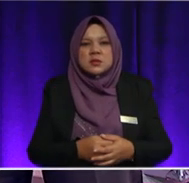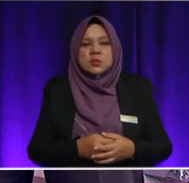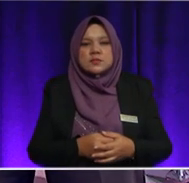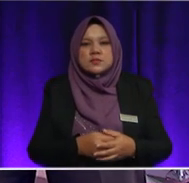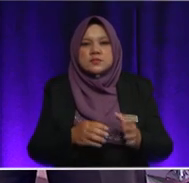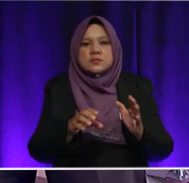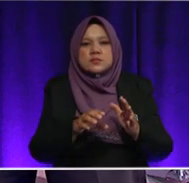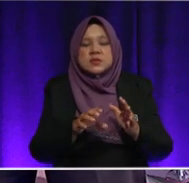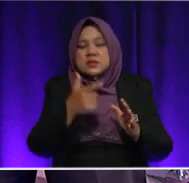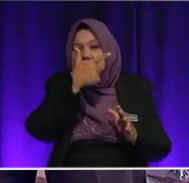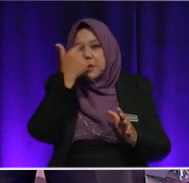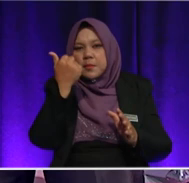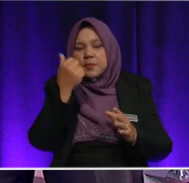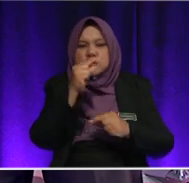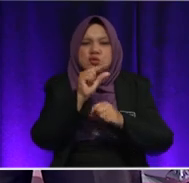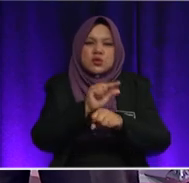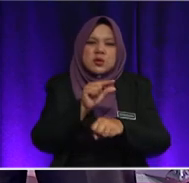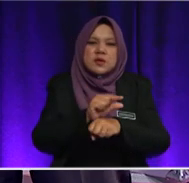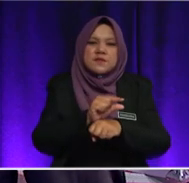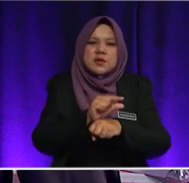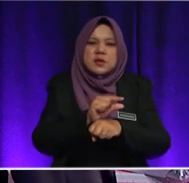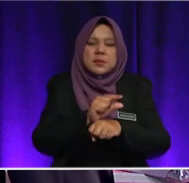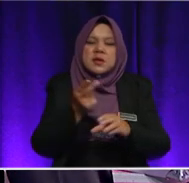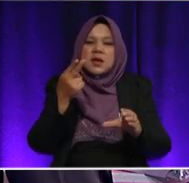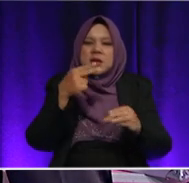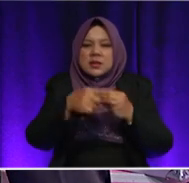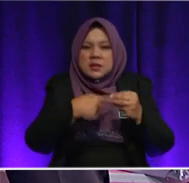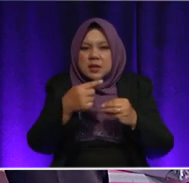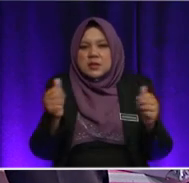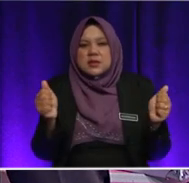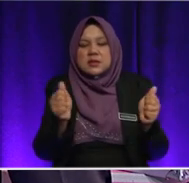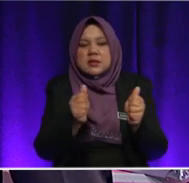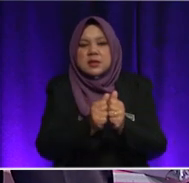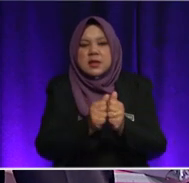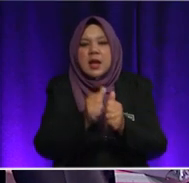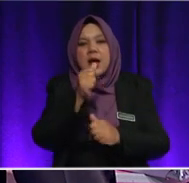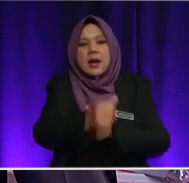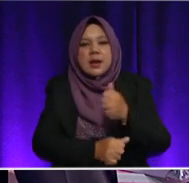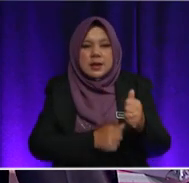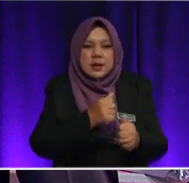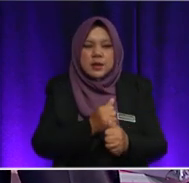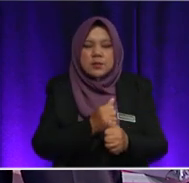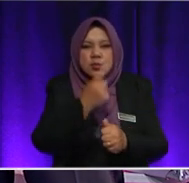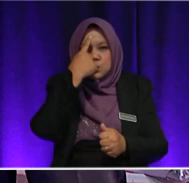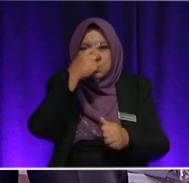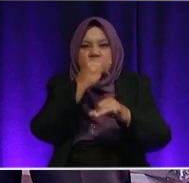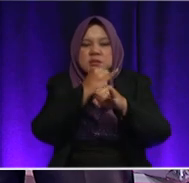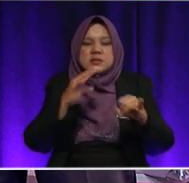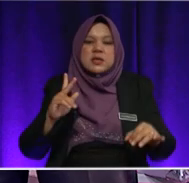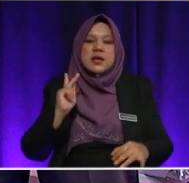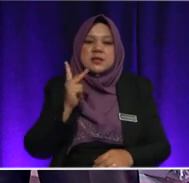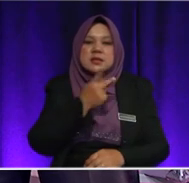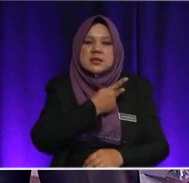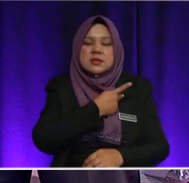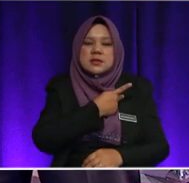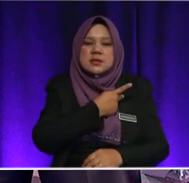berkata dengan kehidupan kita jadi amalkan ilmu geografi ini untuk kehidupan kita untuk kesejahteraan kita dan kesejahteraan